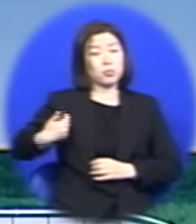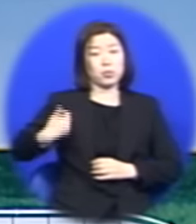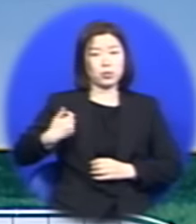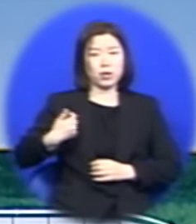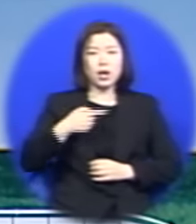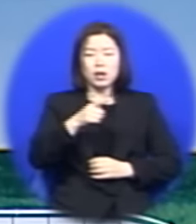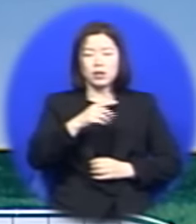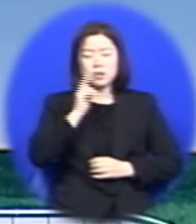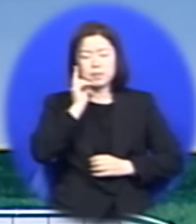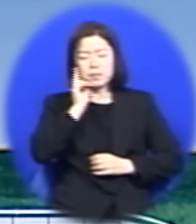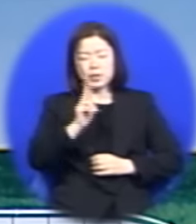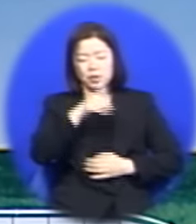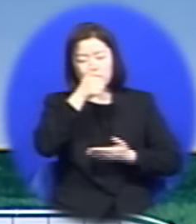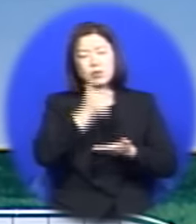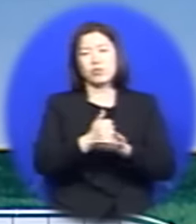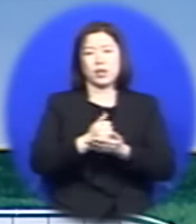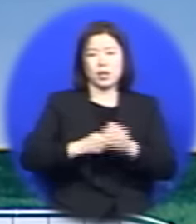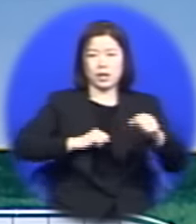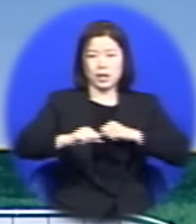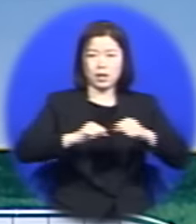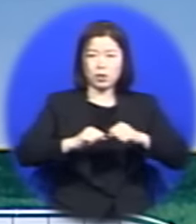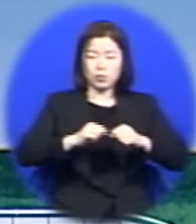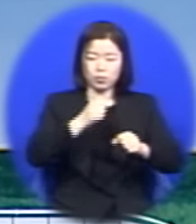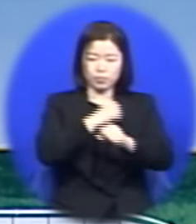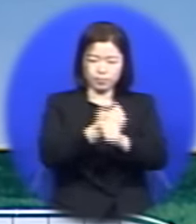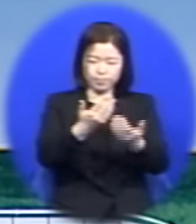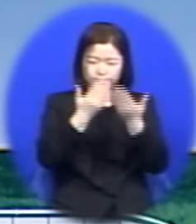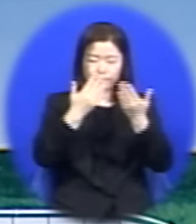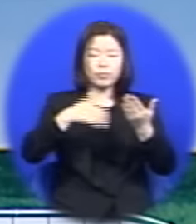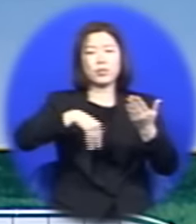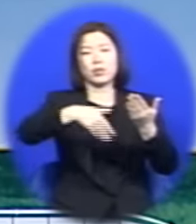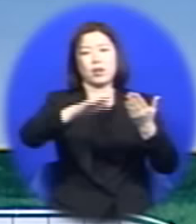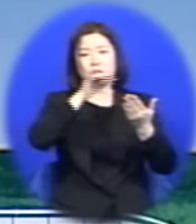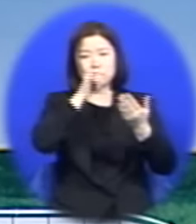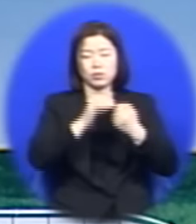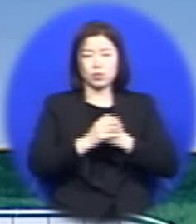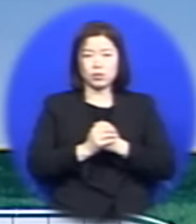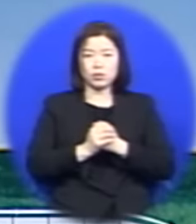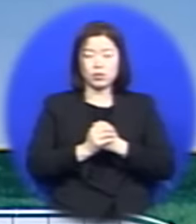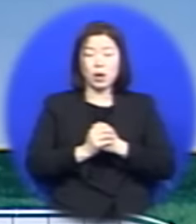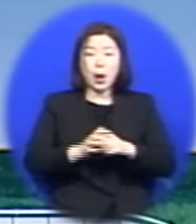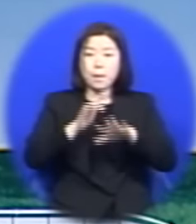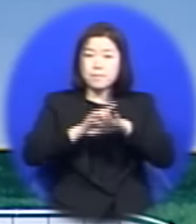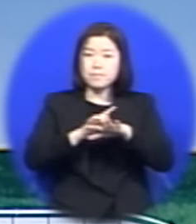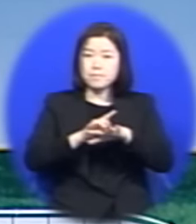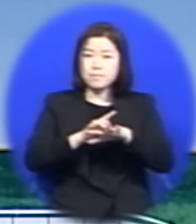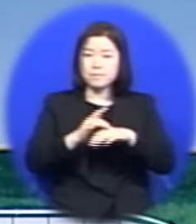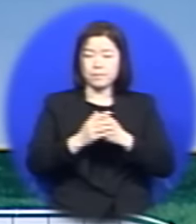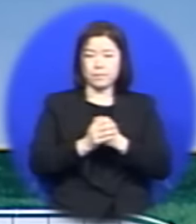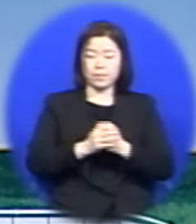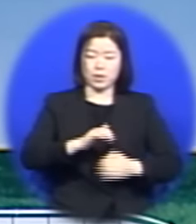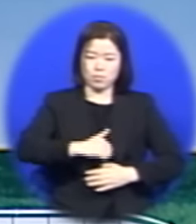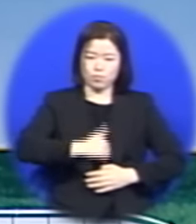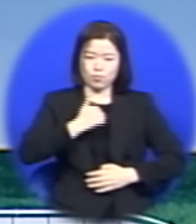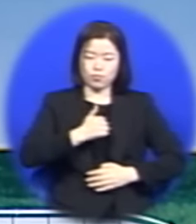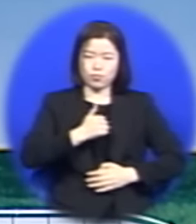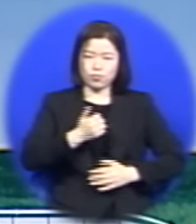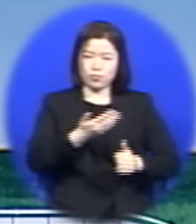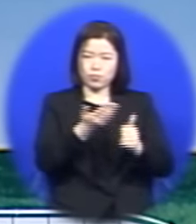끔찍한 일을 저지르고 그리고는 교도소에 들어가 있는 거예요. 마귀가 분을